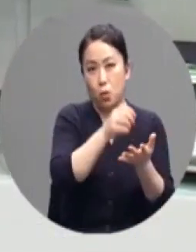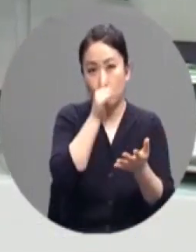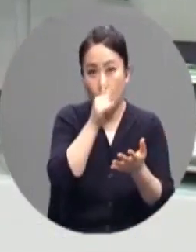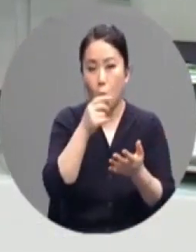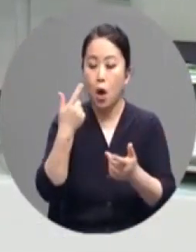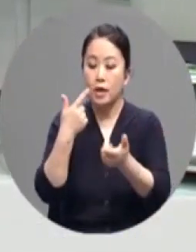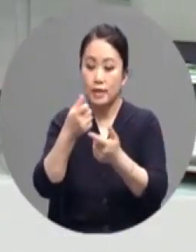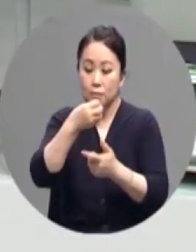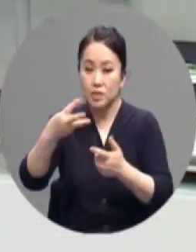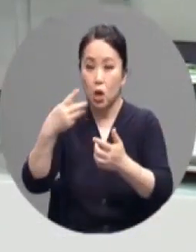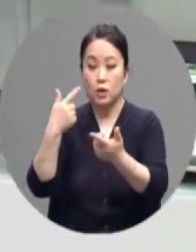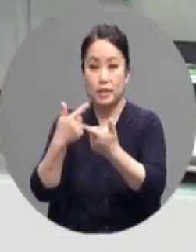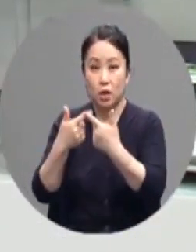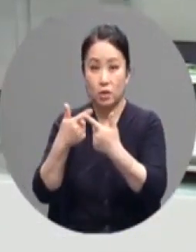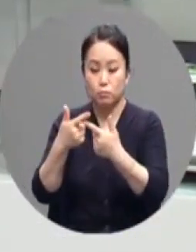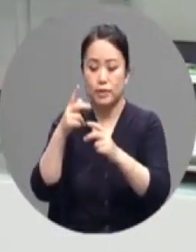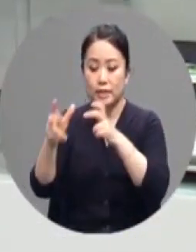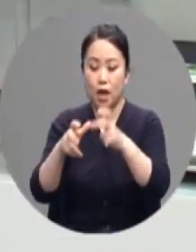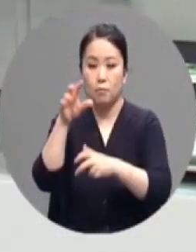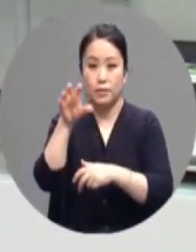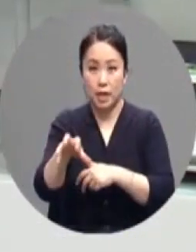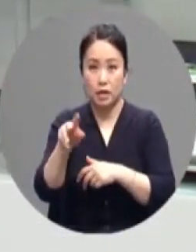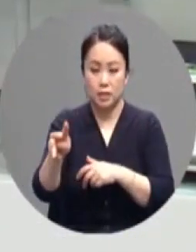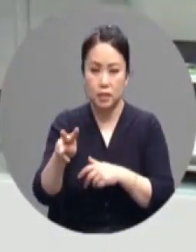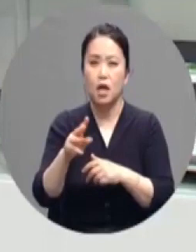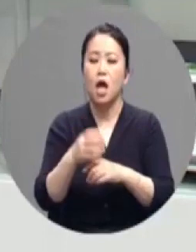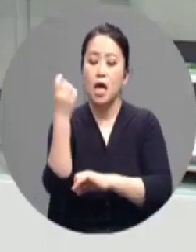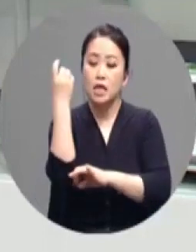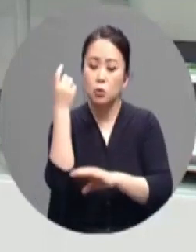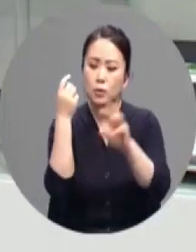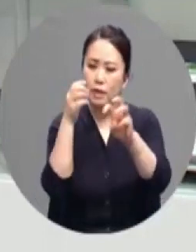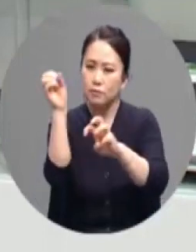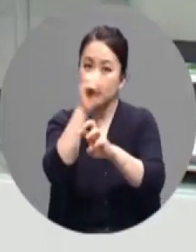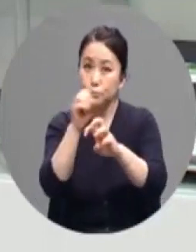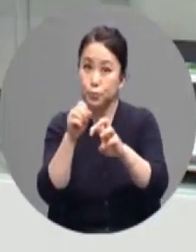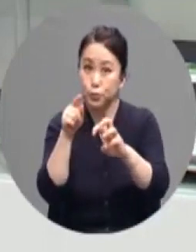사업장을 MLCC 핵심 생산 거점으로 육성해 기존